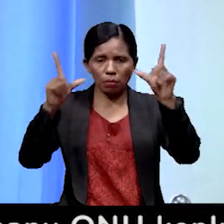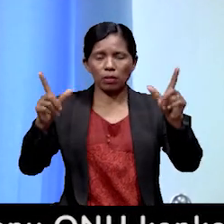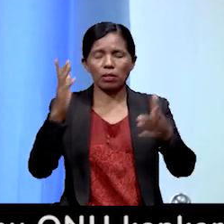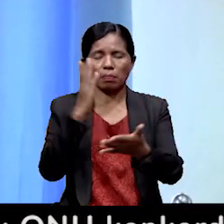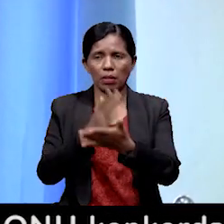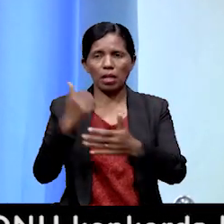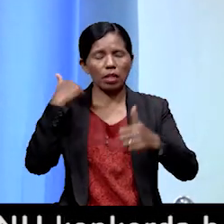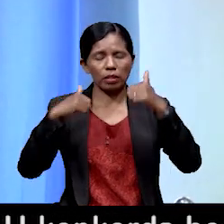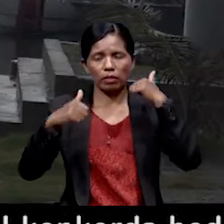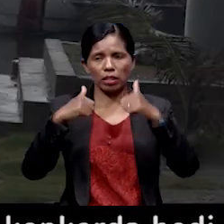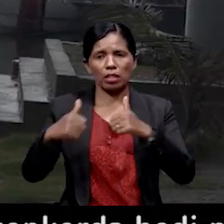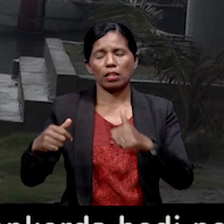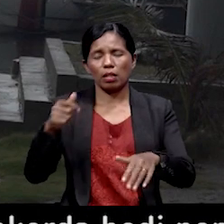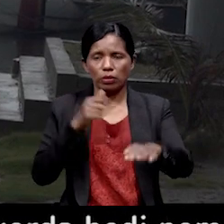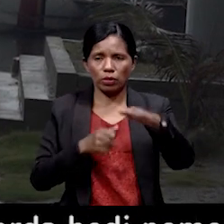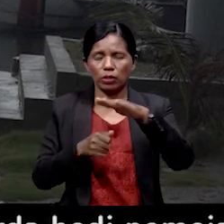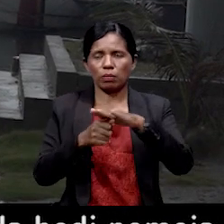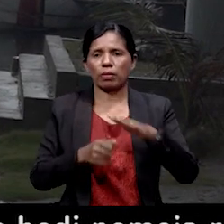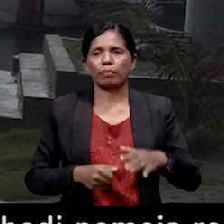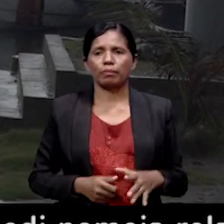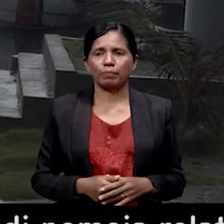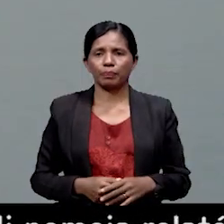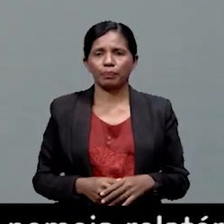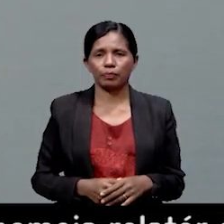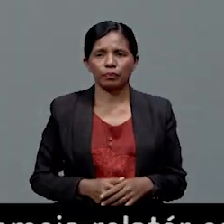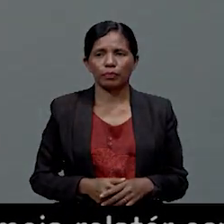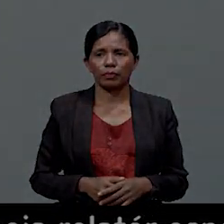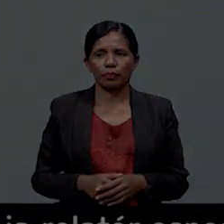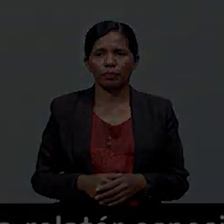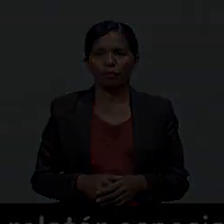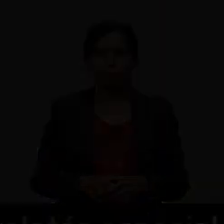atividade ilegal sira. Gasparinha de Souza, Jaime dos Santos, GMN.